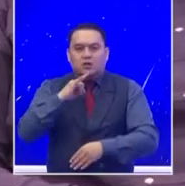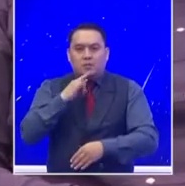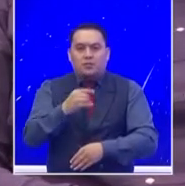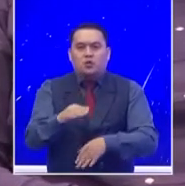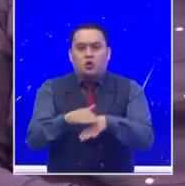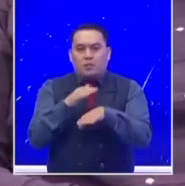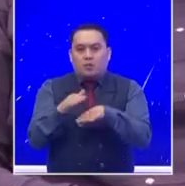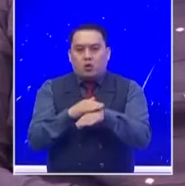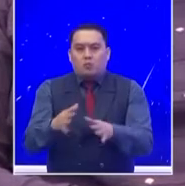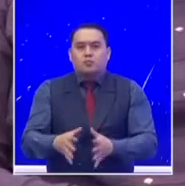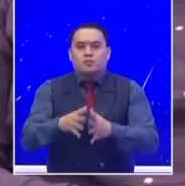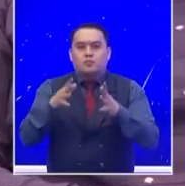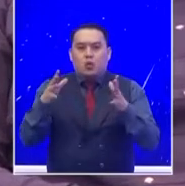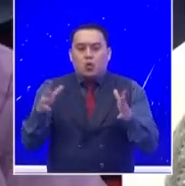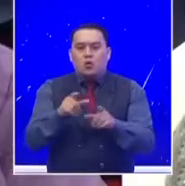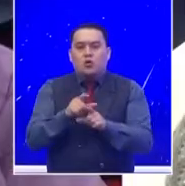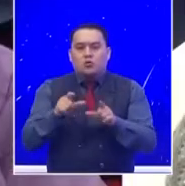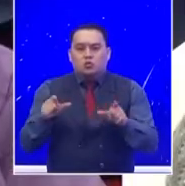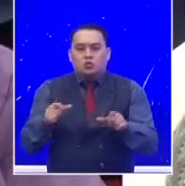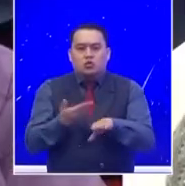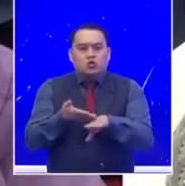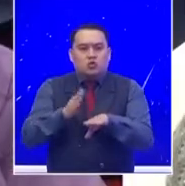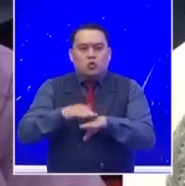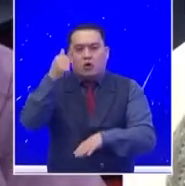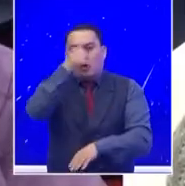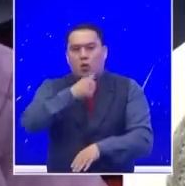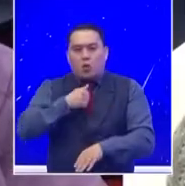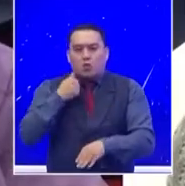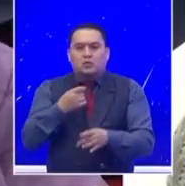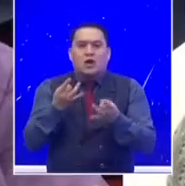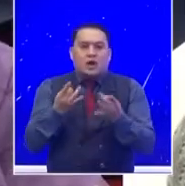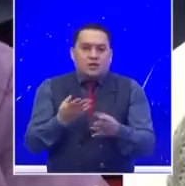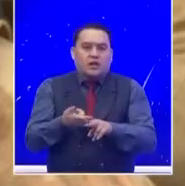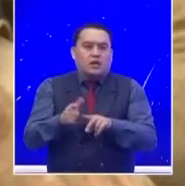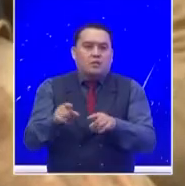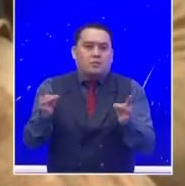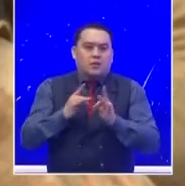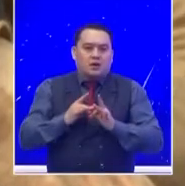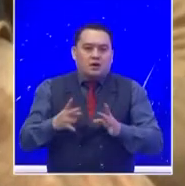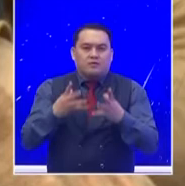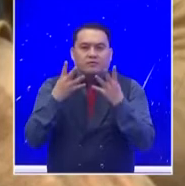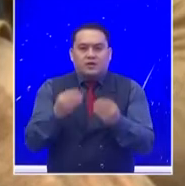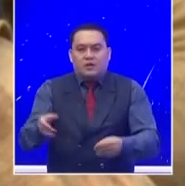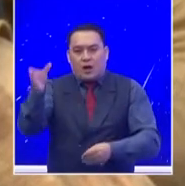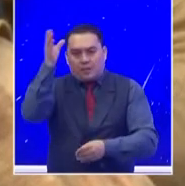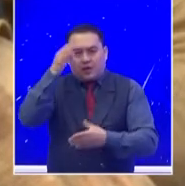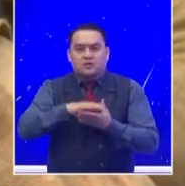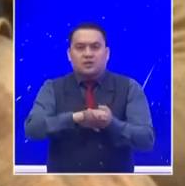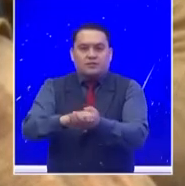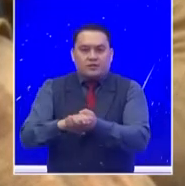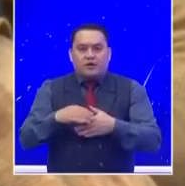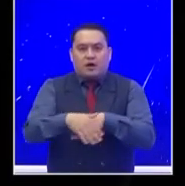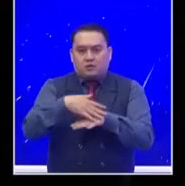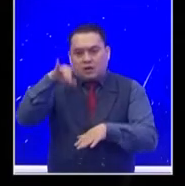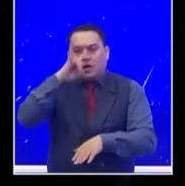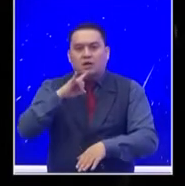проявившим милосердие к более чем миллиону людей в тяжелые годы. И неспроста этот праздник отмечается в День образования Ассамблеи народа